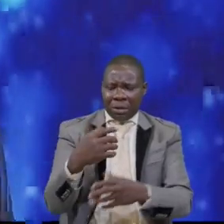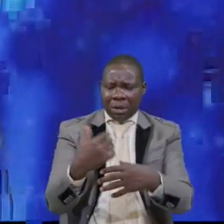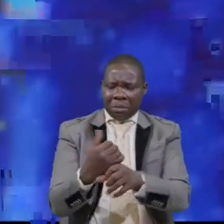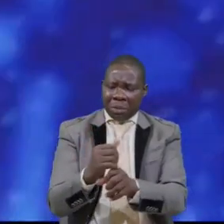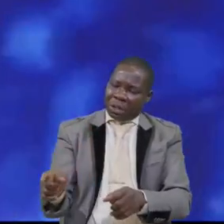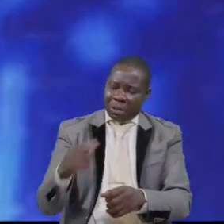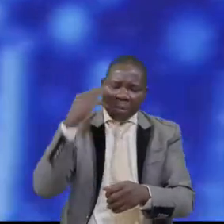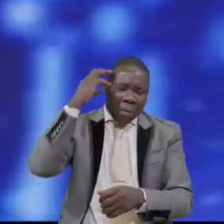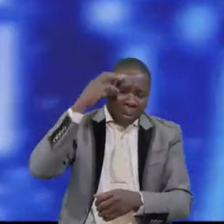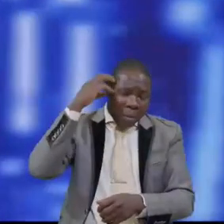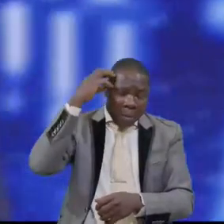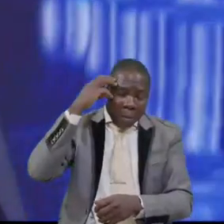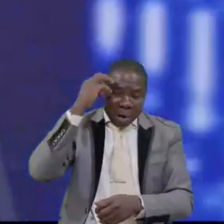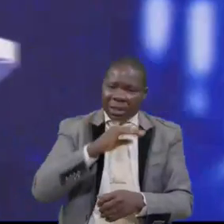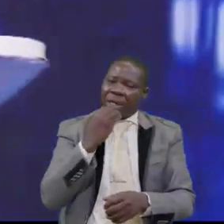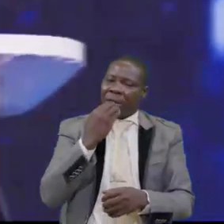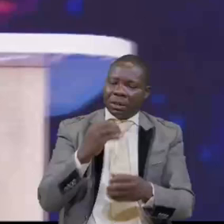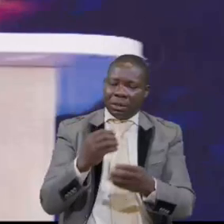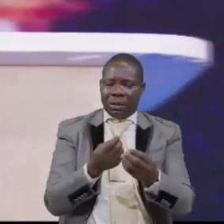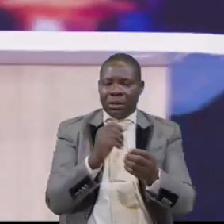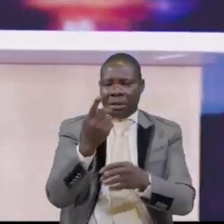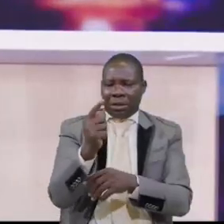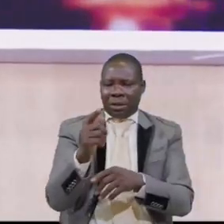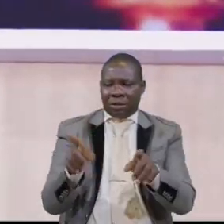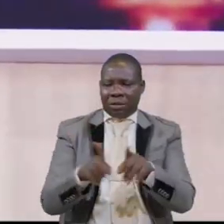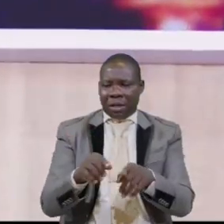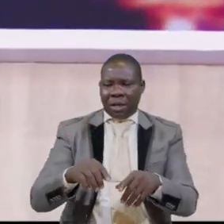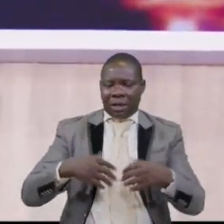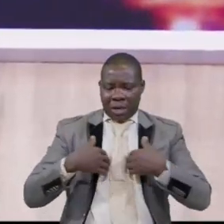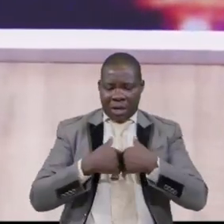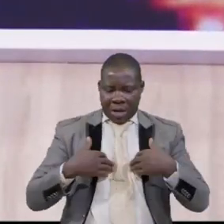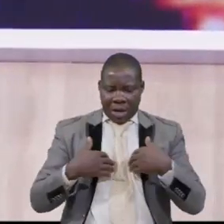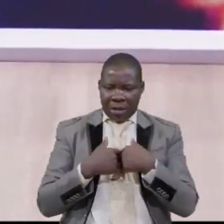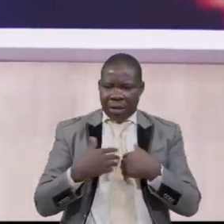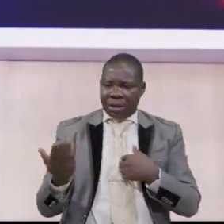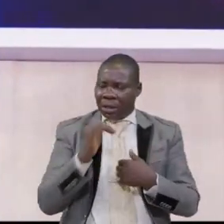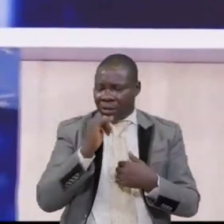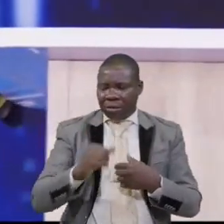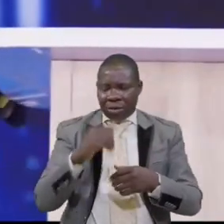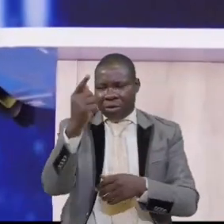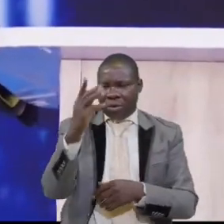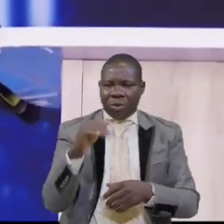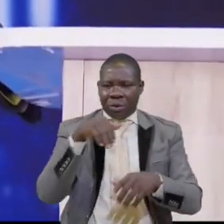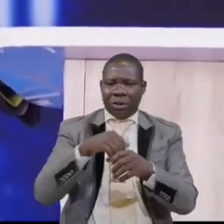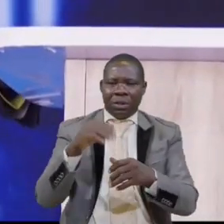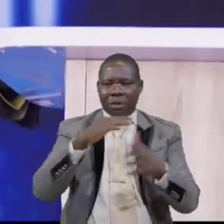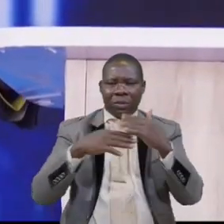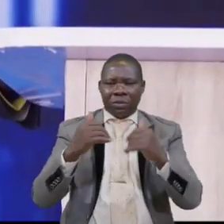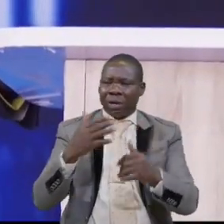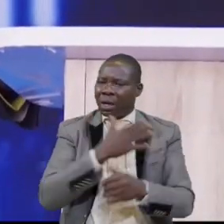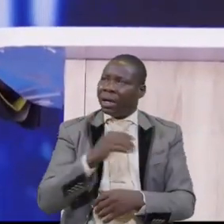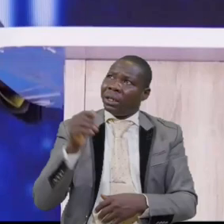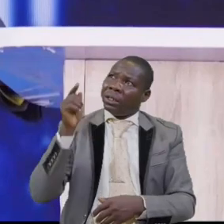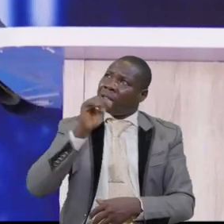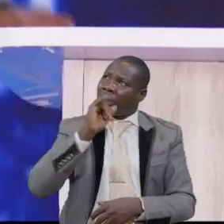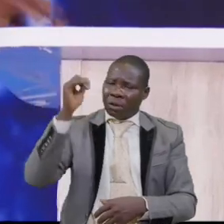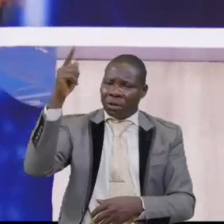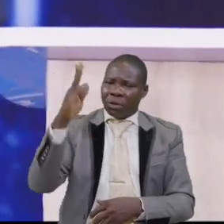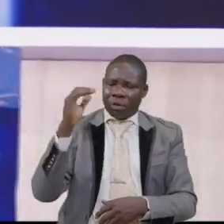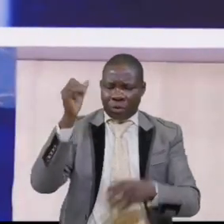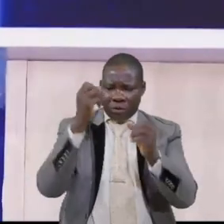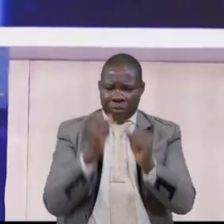et qu'il mange de l'herbe comme l'un animal? Il y a un Dieu au ciel, c'est un Dieu de puissance, c'est un Dieu qui